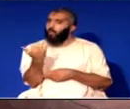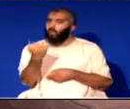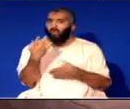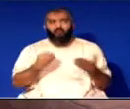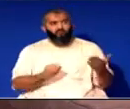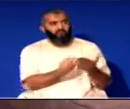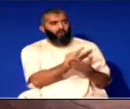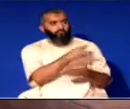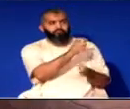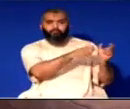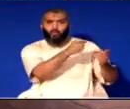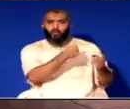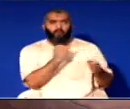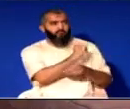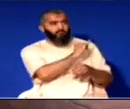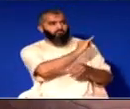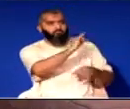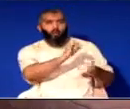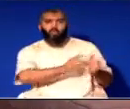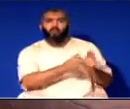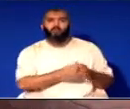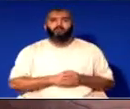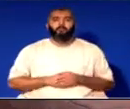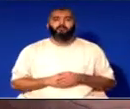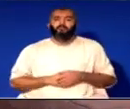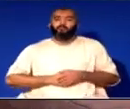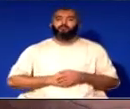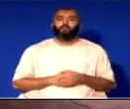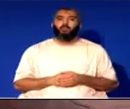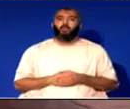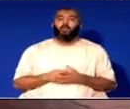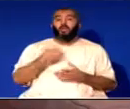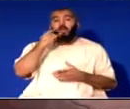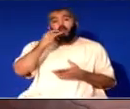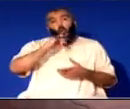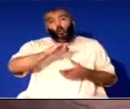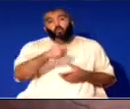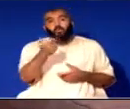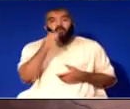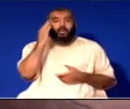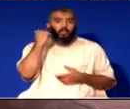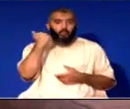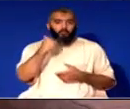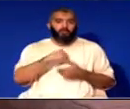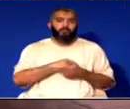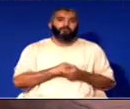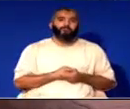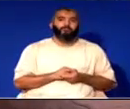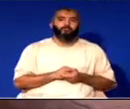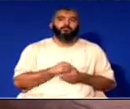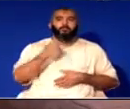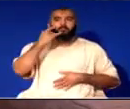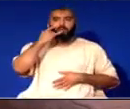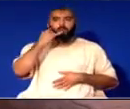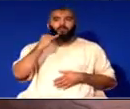تصرف غير صحيح. ولكن لو نفترض صورة أخرى بنفس الشخص هذا، لو جاء وتدخل أيضا هو وبدأ يتحدث